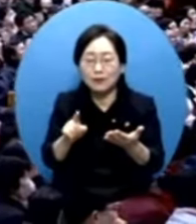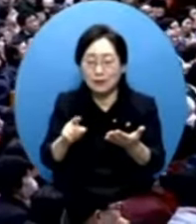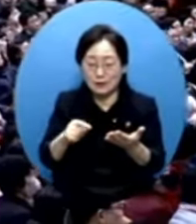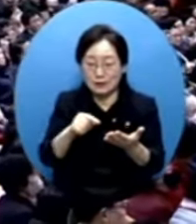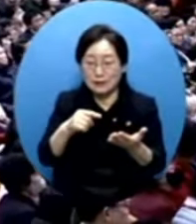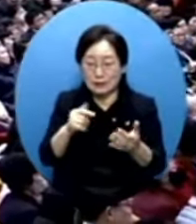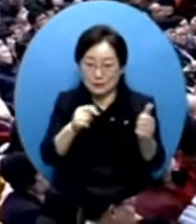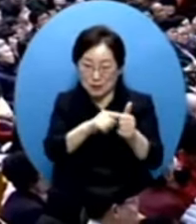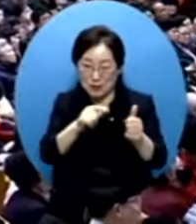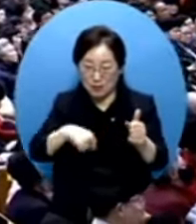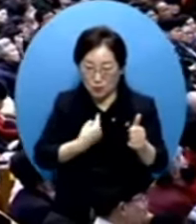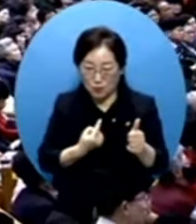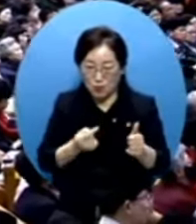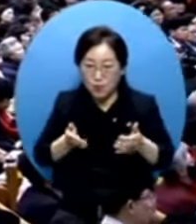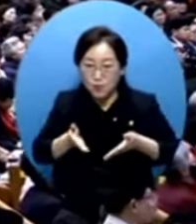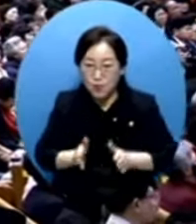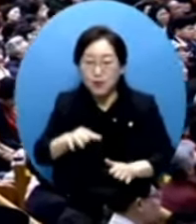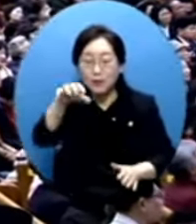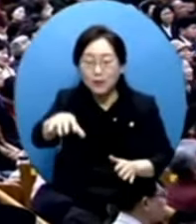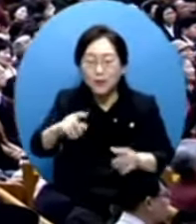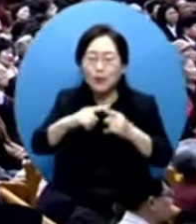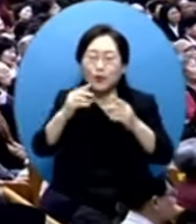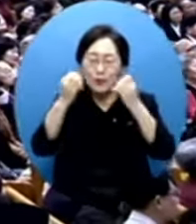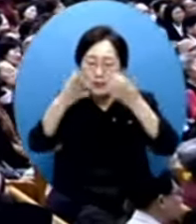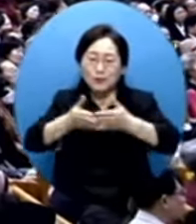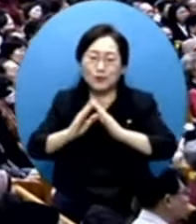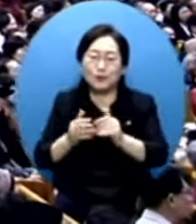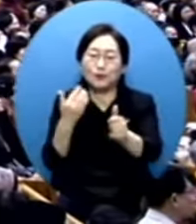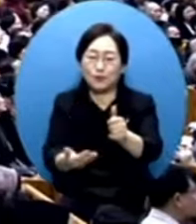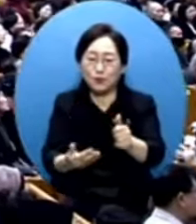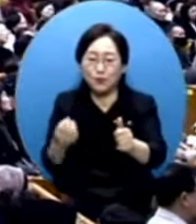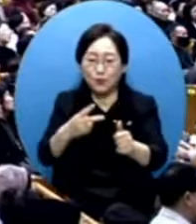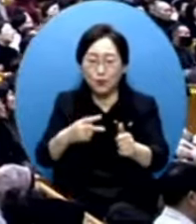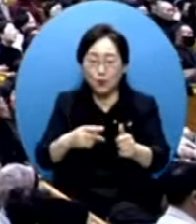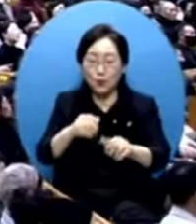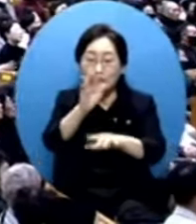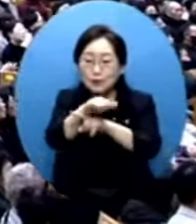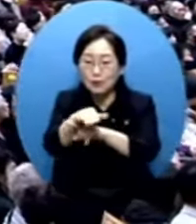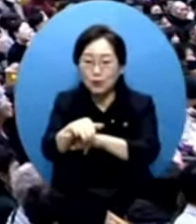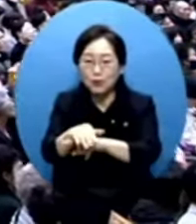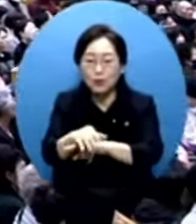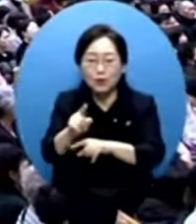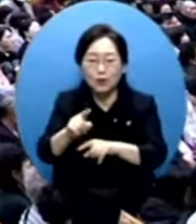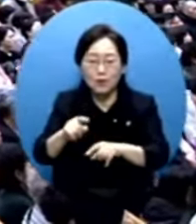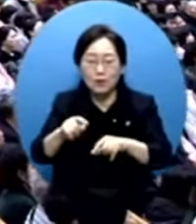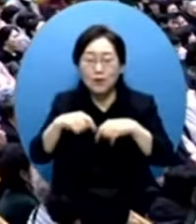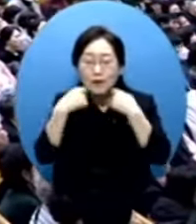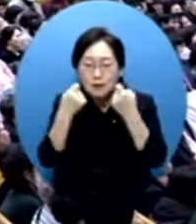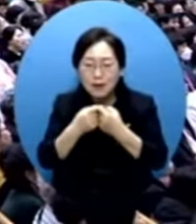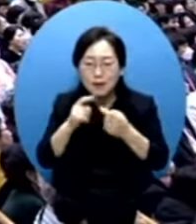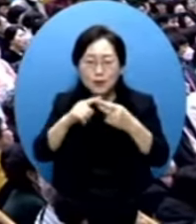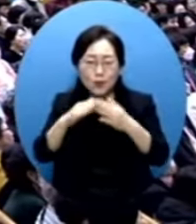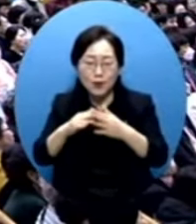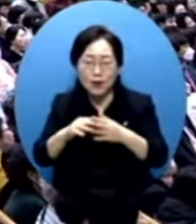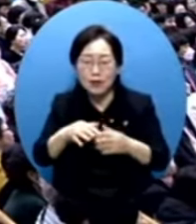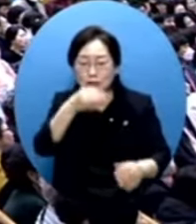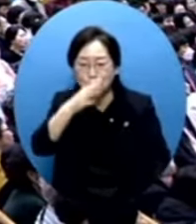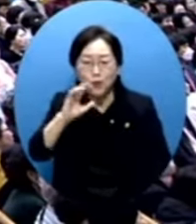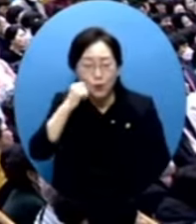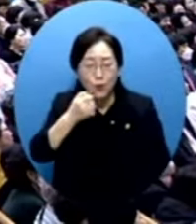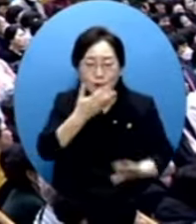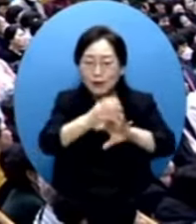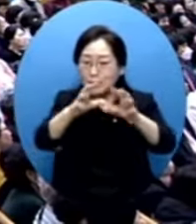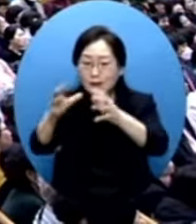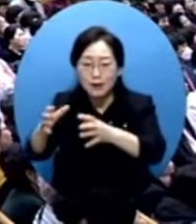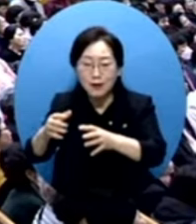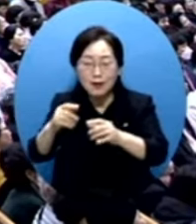교회가 없기 때문에 교회를 하나 지어드리고 그리고 나서 농촌 미자리 교회 해외 선교사님들을 후원하고 어렵고 힘든 유수를